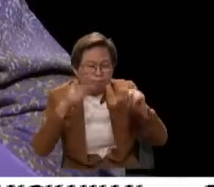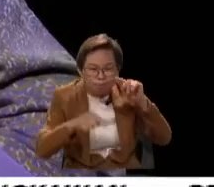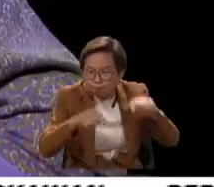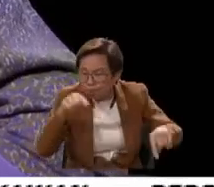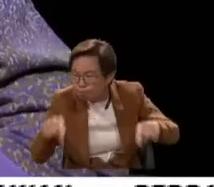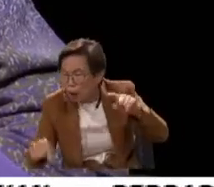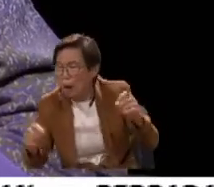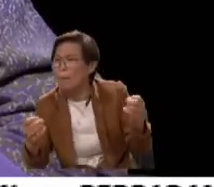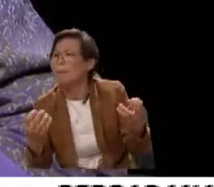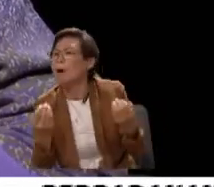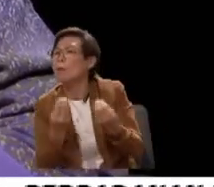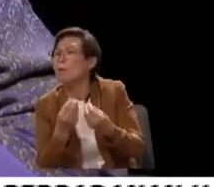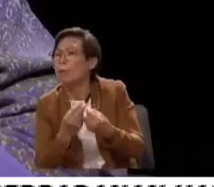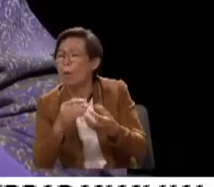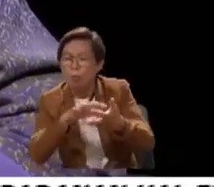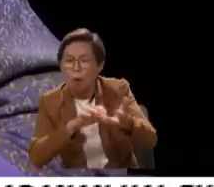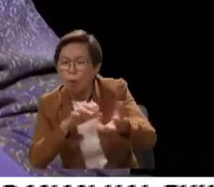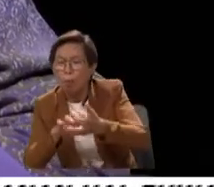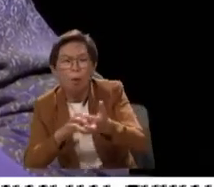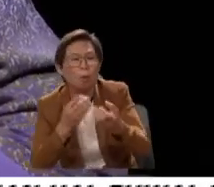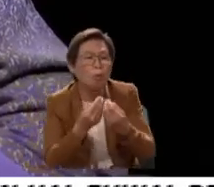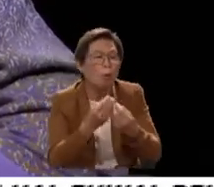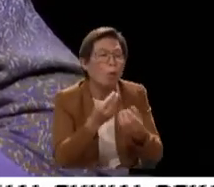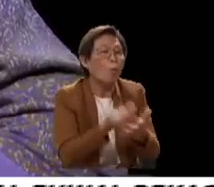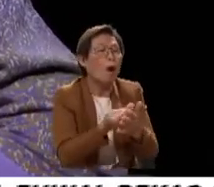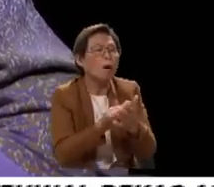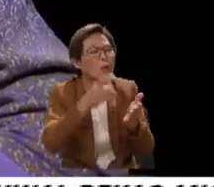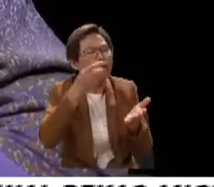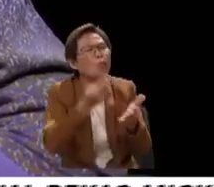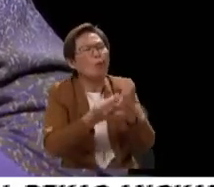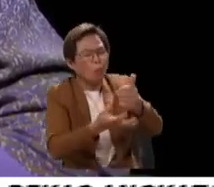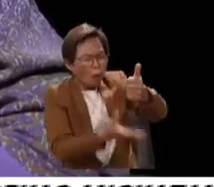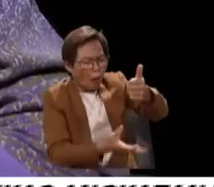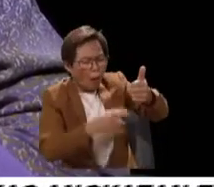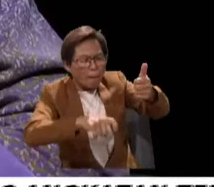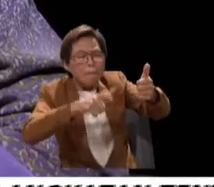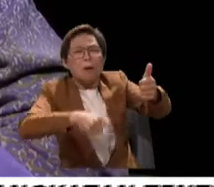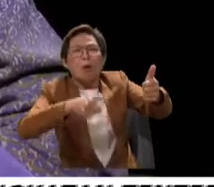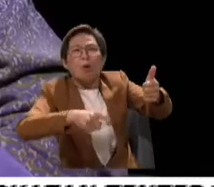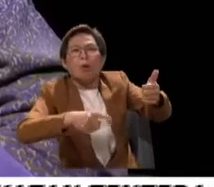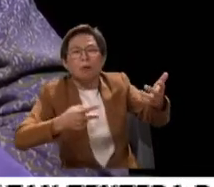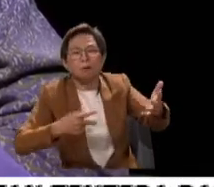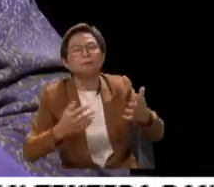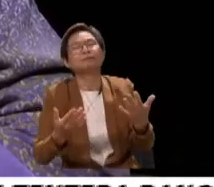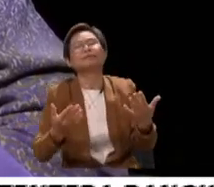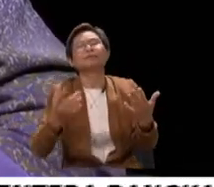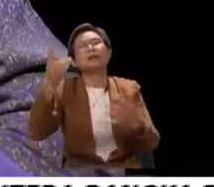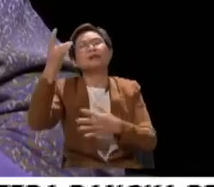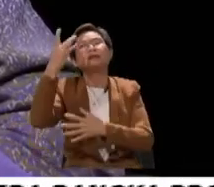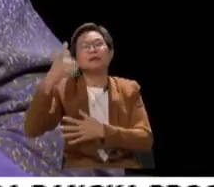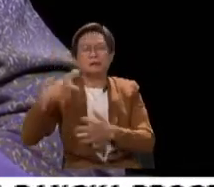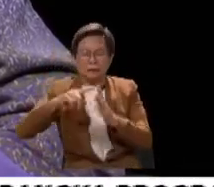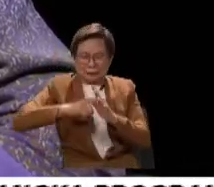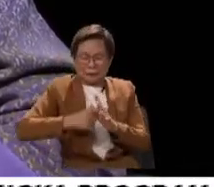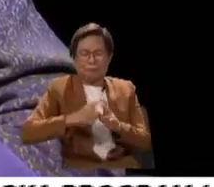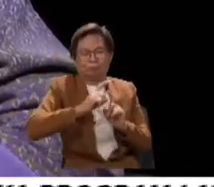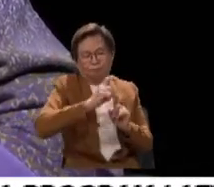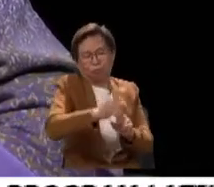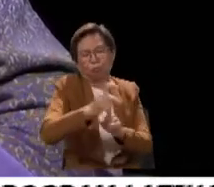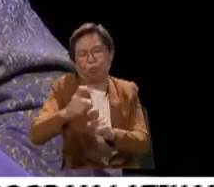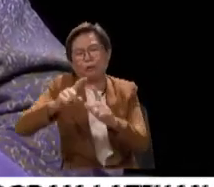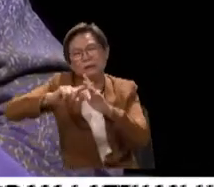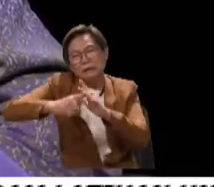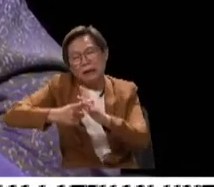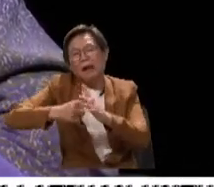berapa banyak kerosakan dan sebagainya Berapa banyak Wang yang diperlukan dan insya-allah kita akan mula menyampaikan sumbangan ni agar mereka